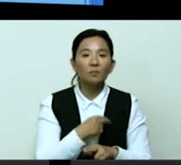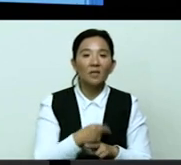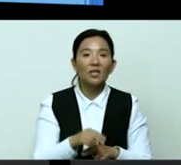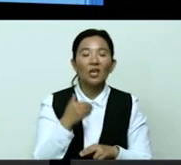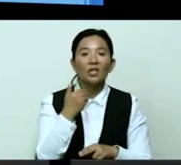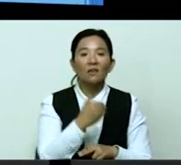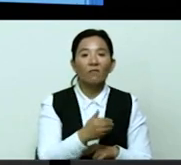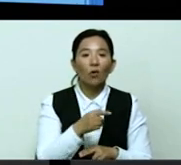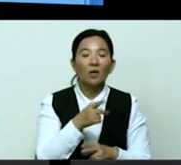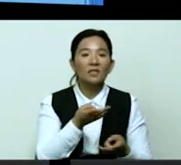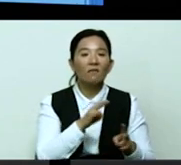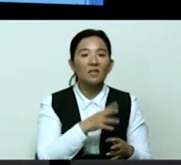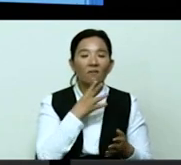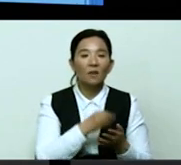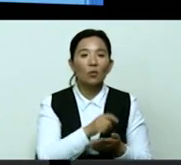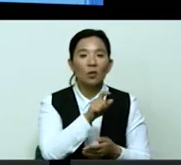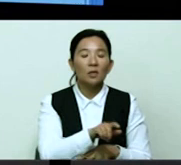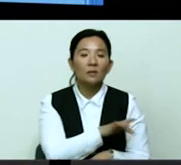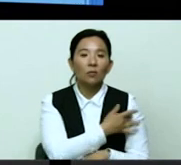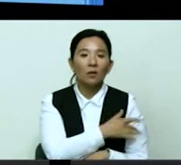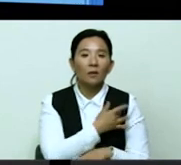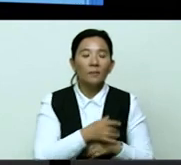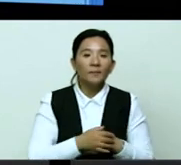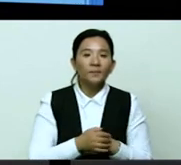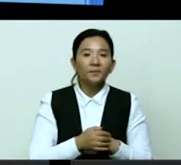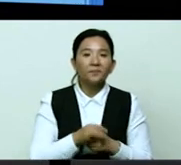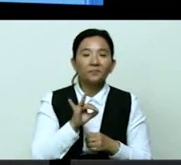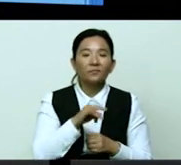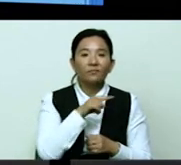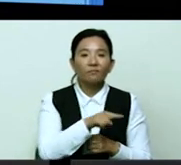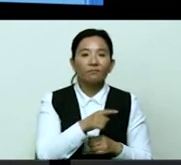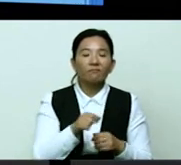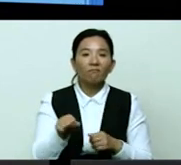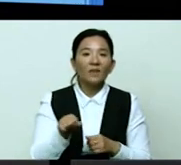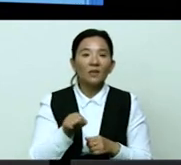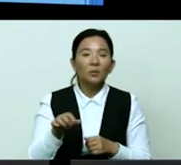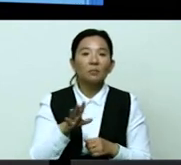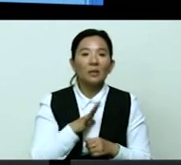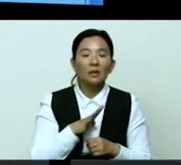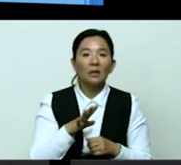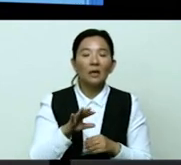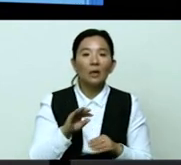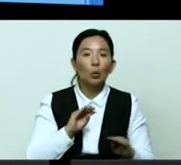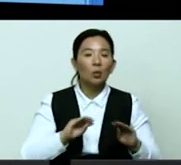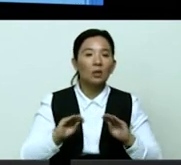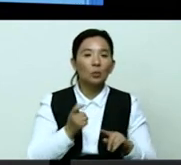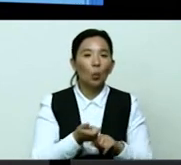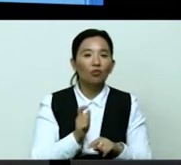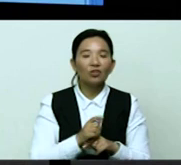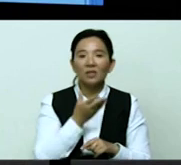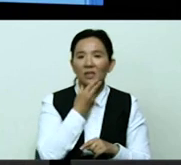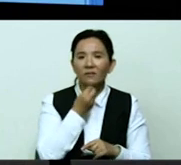его он оставляет своему слуге. Его колыбель была украшена очень